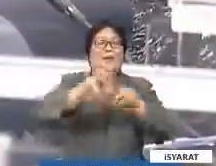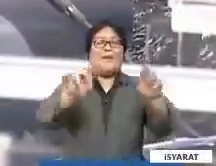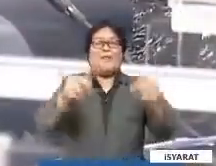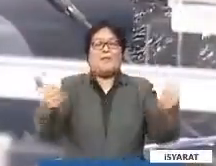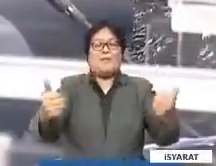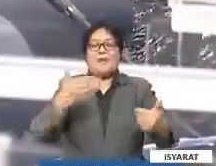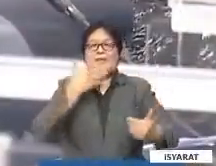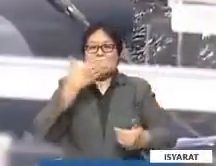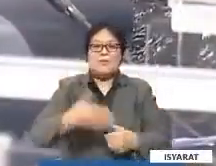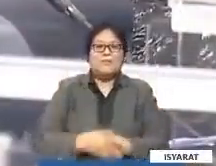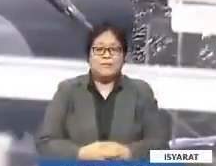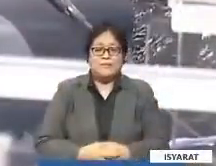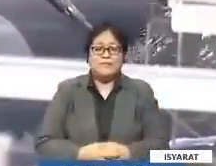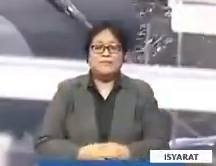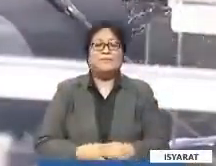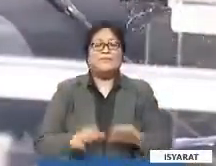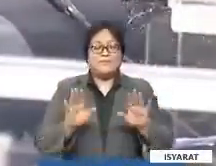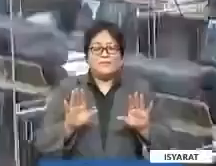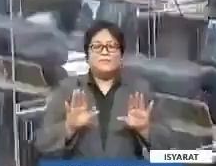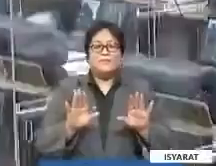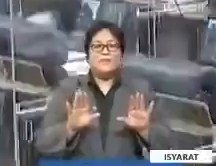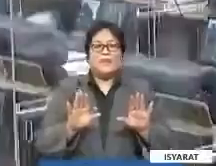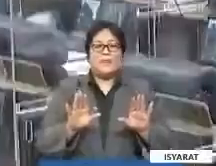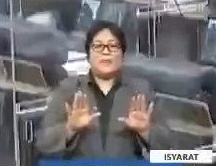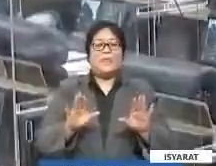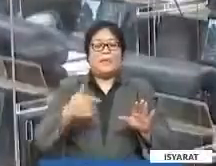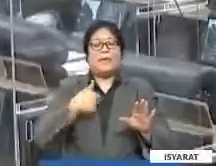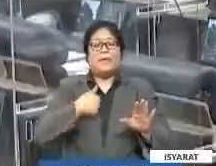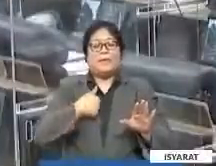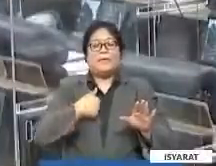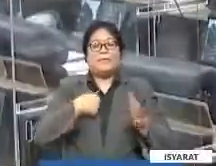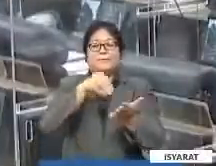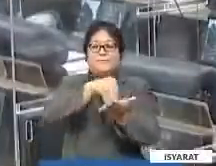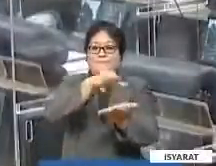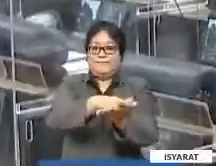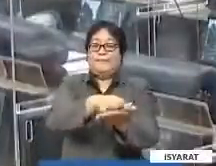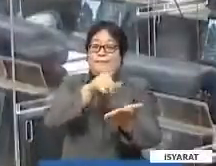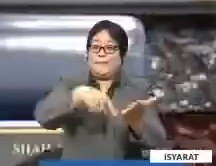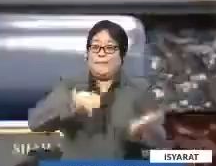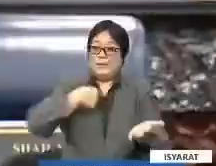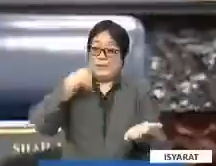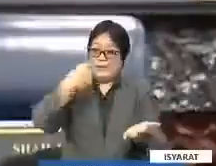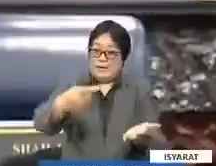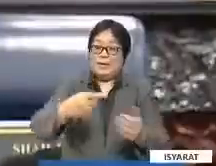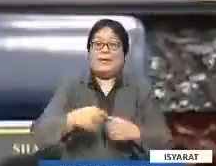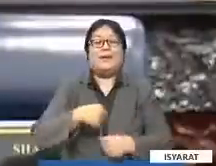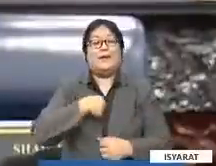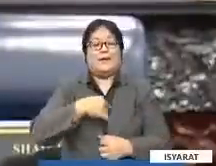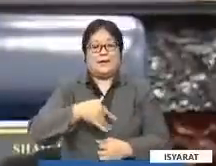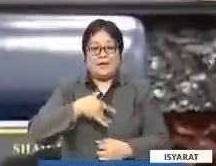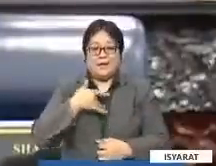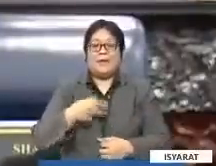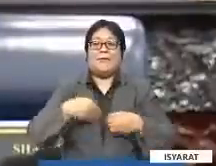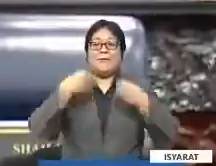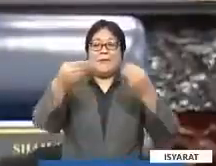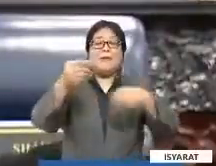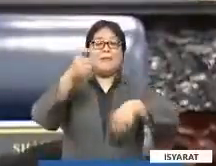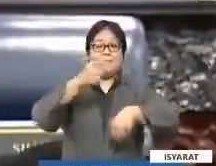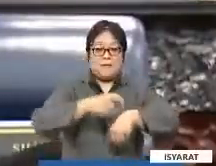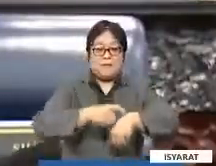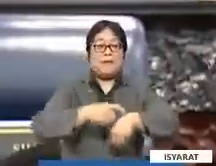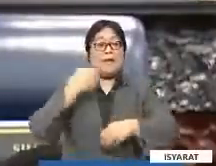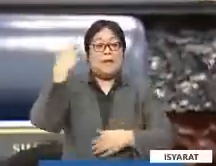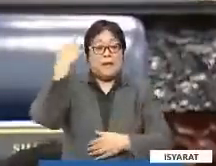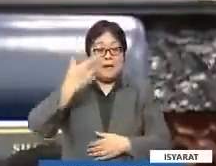x-bike Faiza udah misyel record sayurnya sekem beneran untuk memberikan ruang